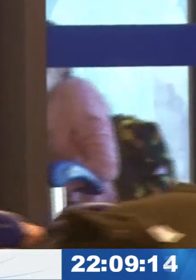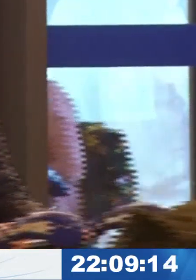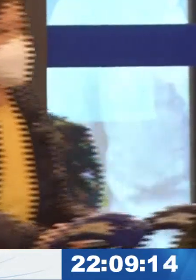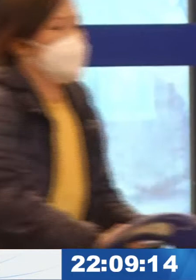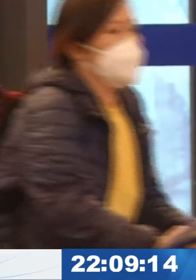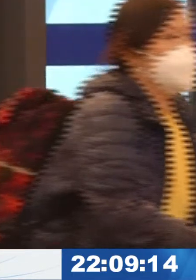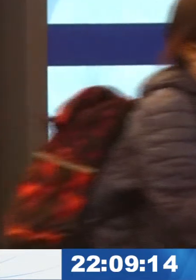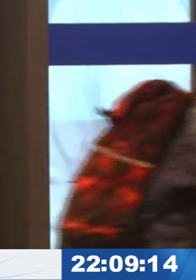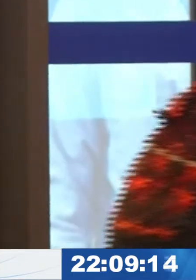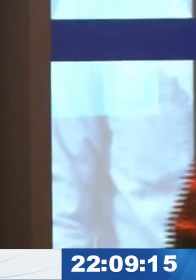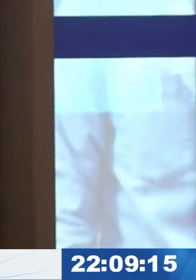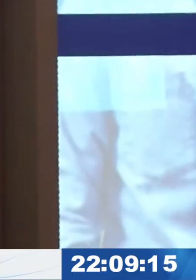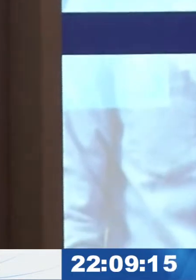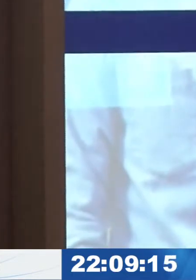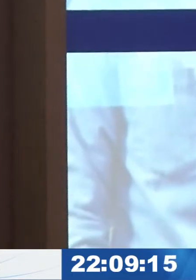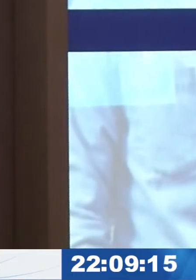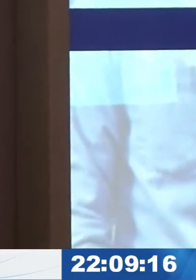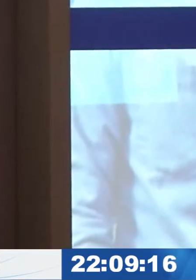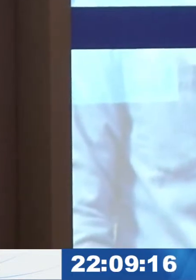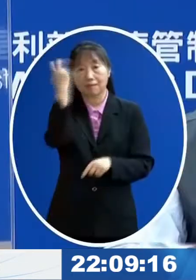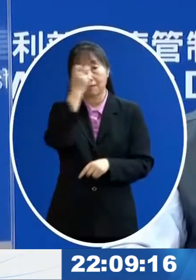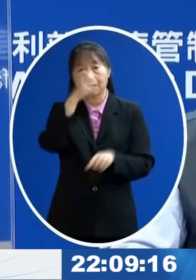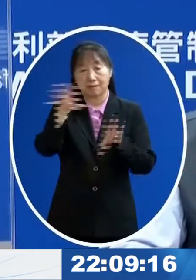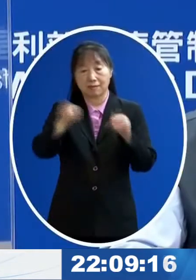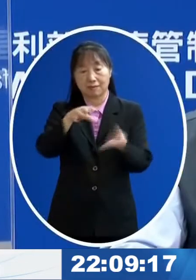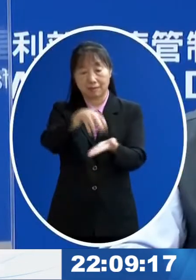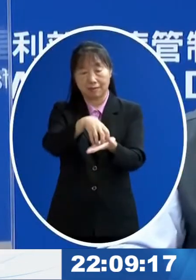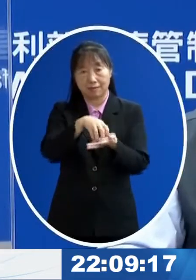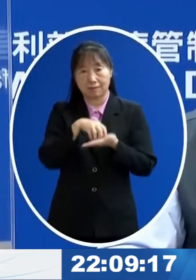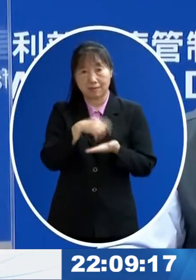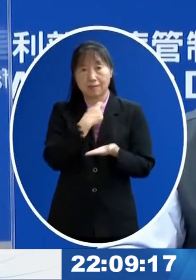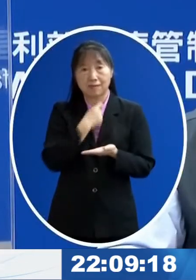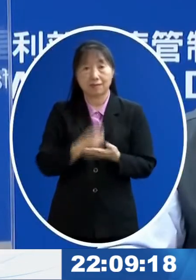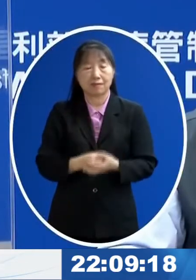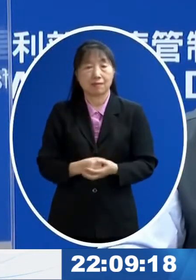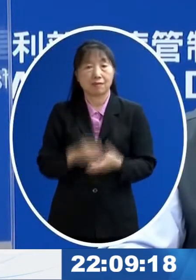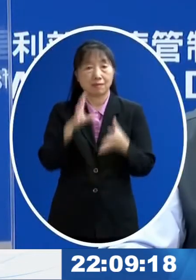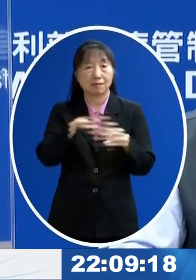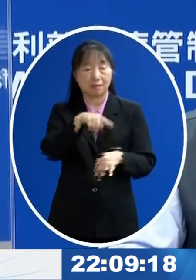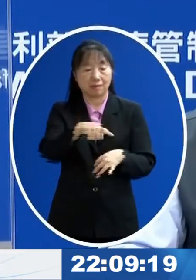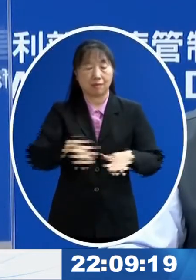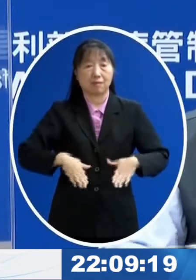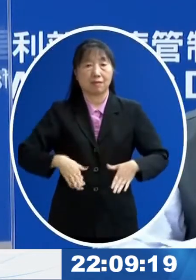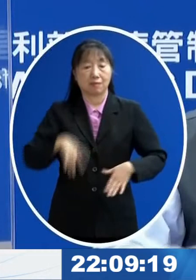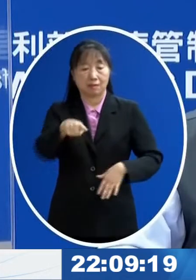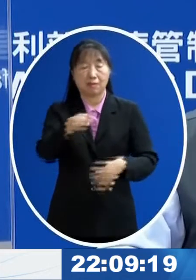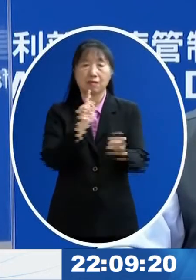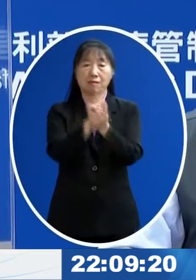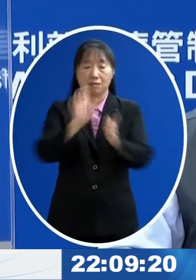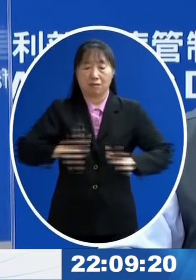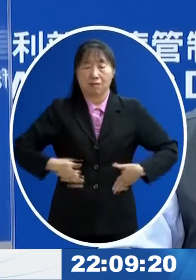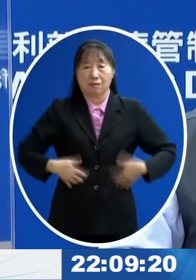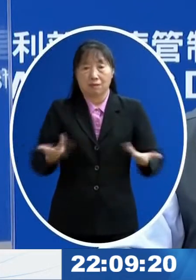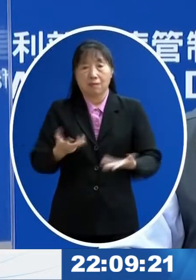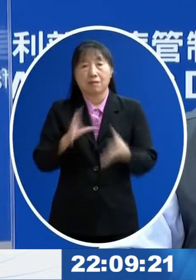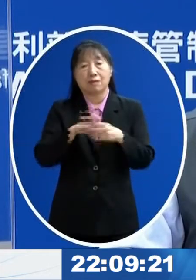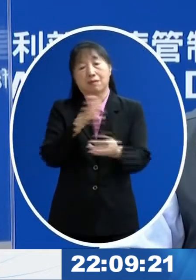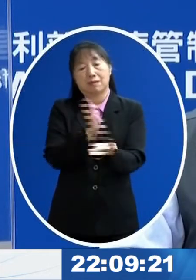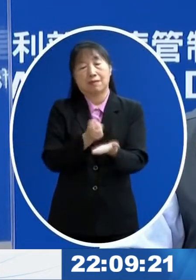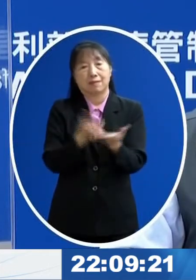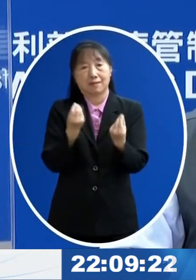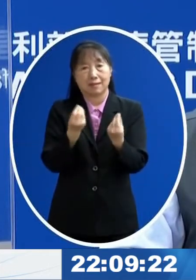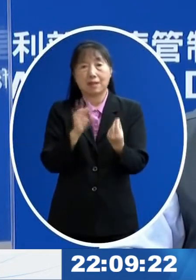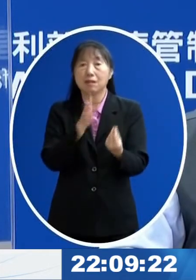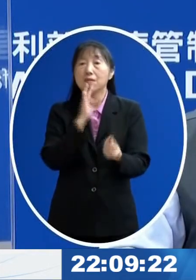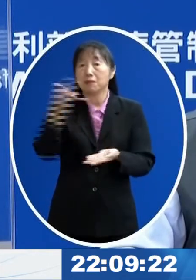没有所谓的检验报告。 这是一个比较紧急的情况，所以没有严格的要求，但进